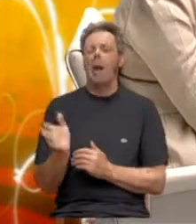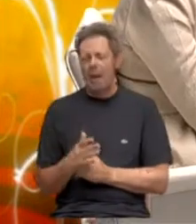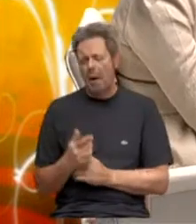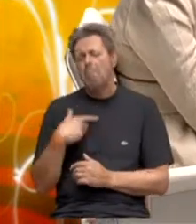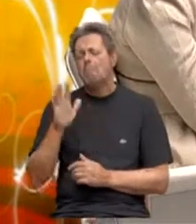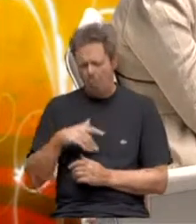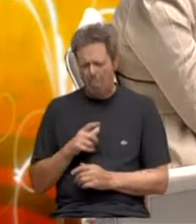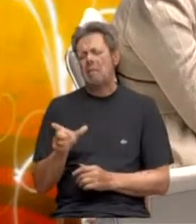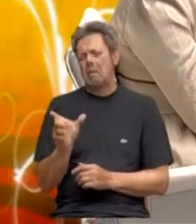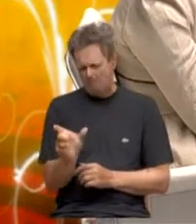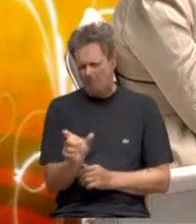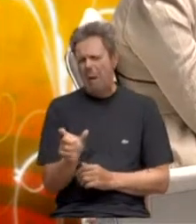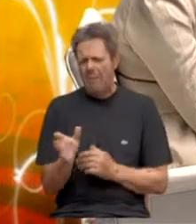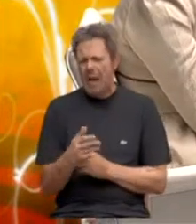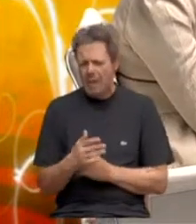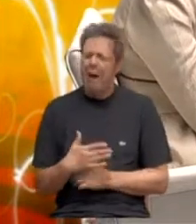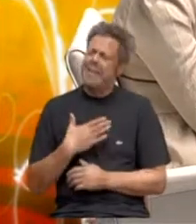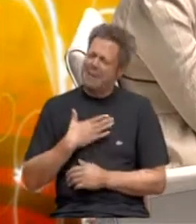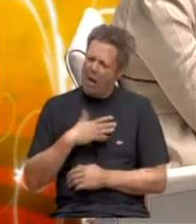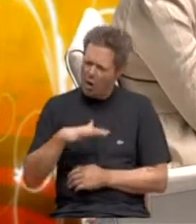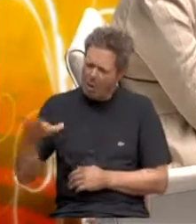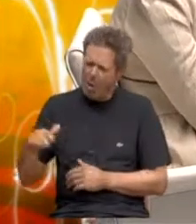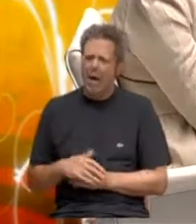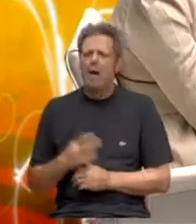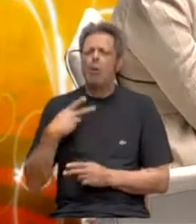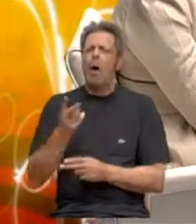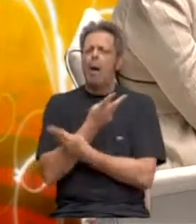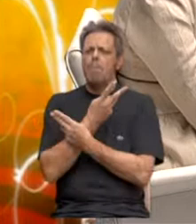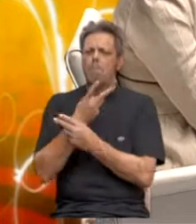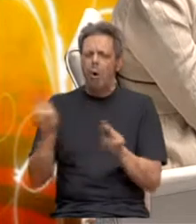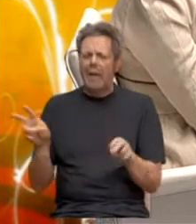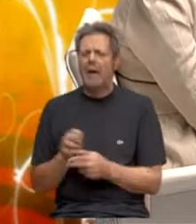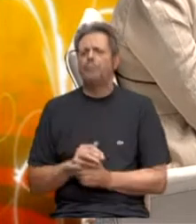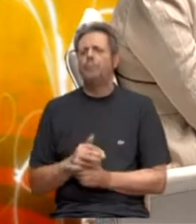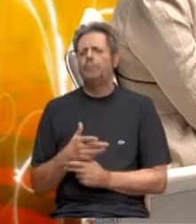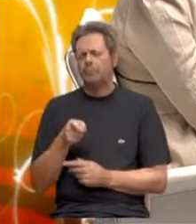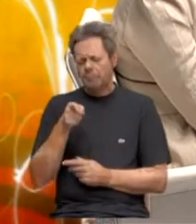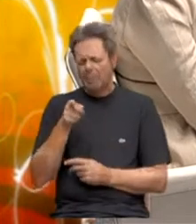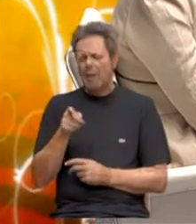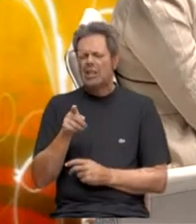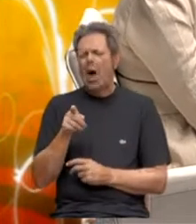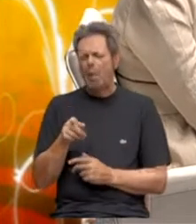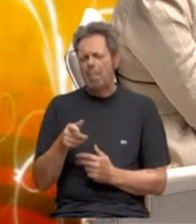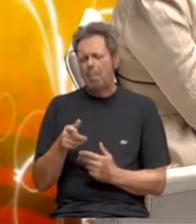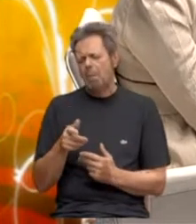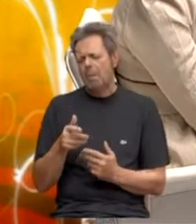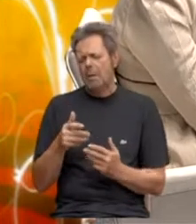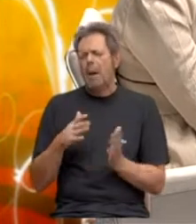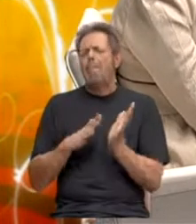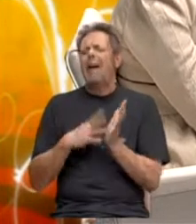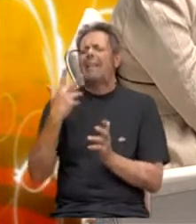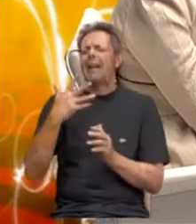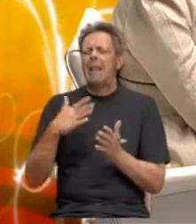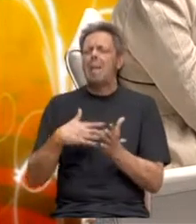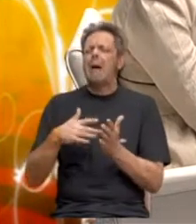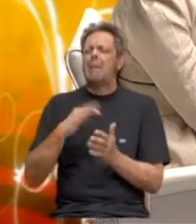manja riba koja je iz našeg mora, koja je zapravo bogata sa tim antioksidansima, odnosno omega-3 masnim kiselinama.